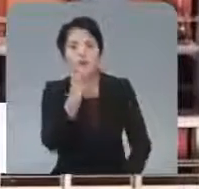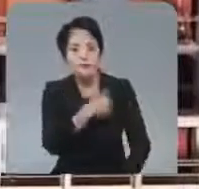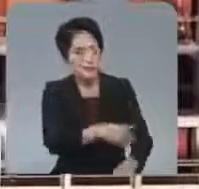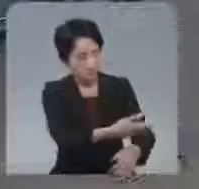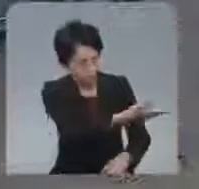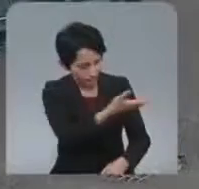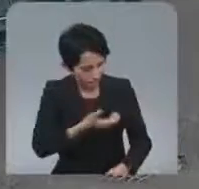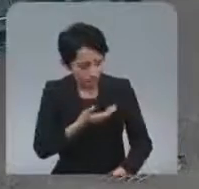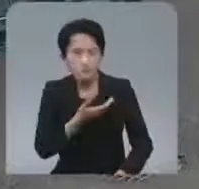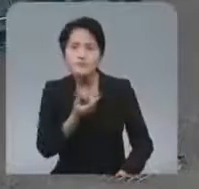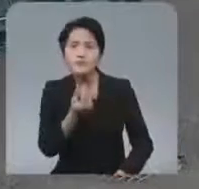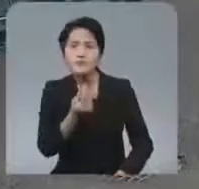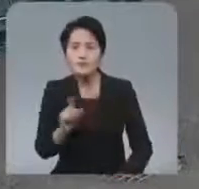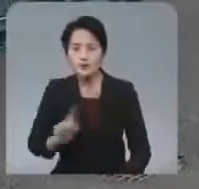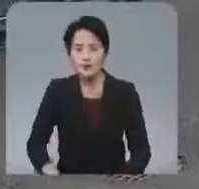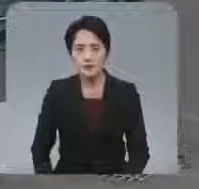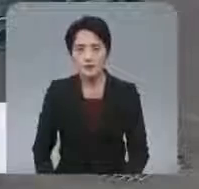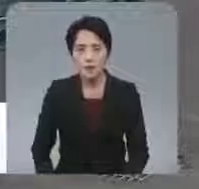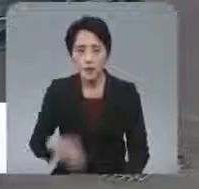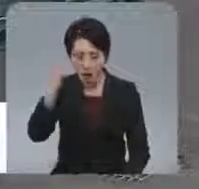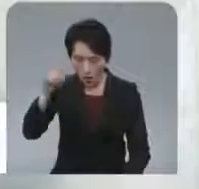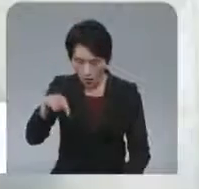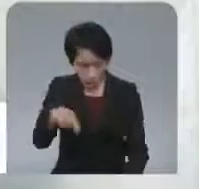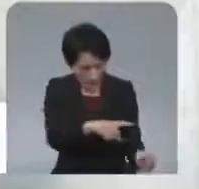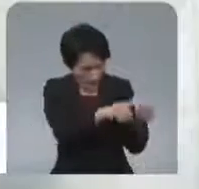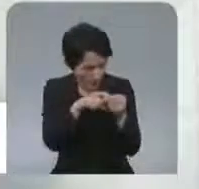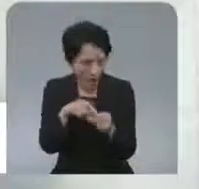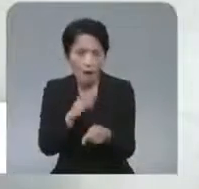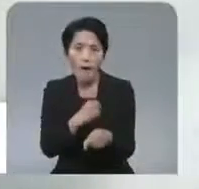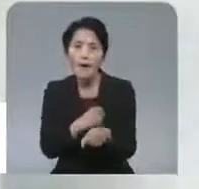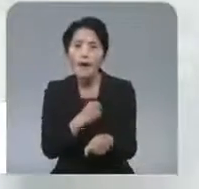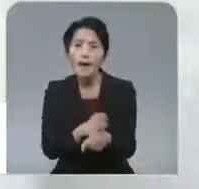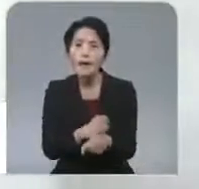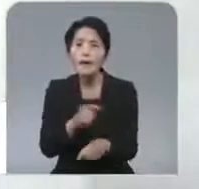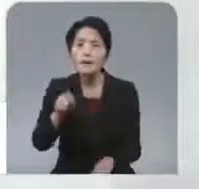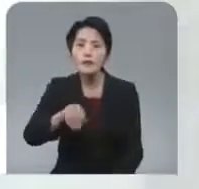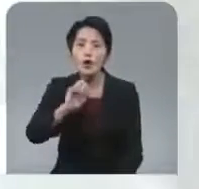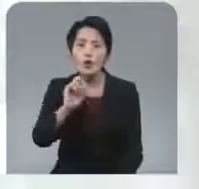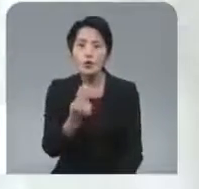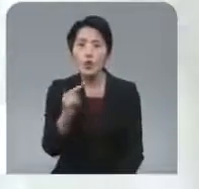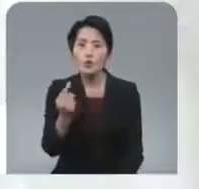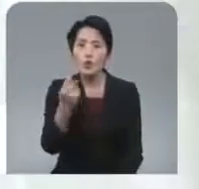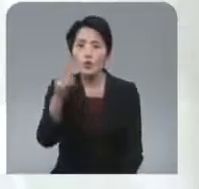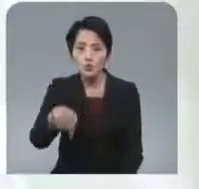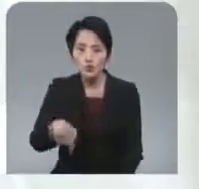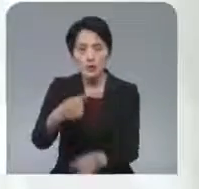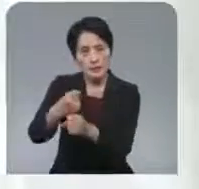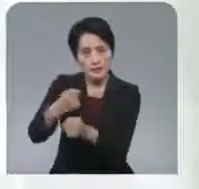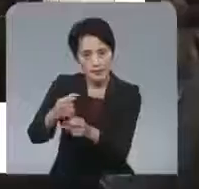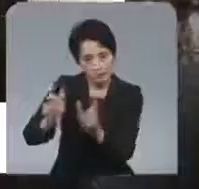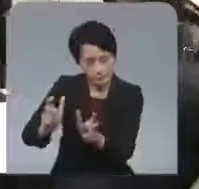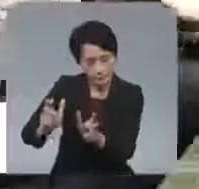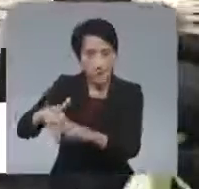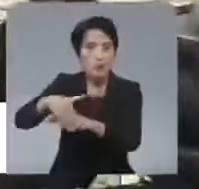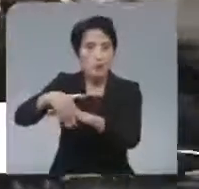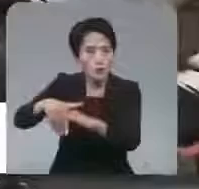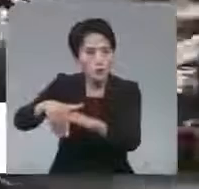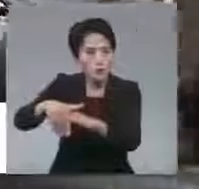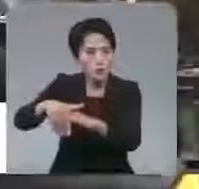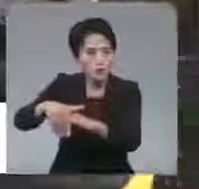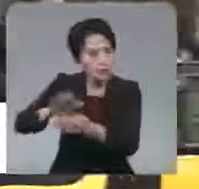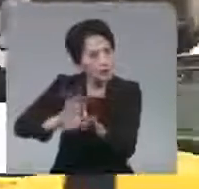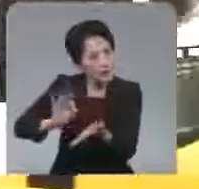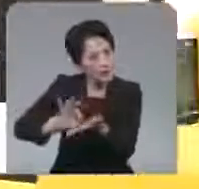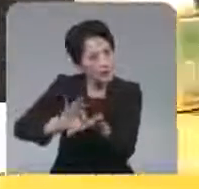宇出津減少が深刻化していますが外交部は中国側が尿素1万8700豚の